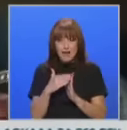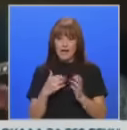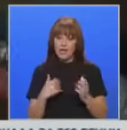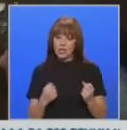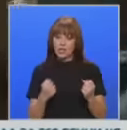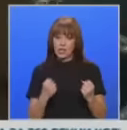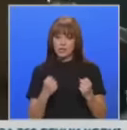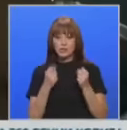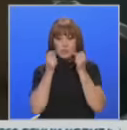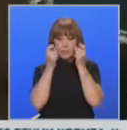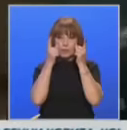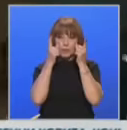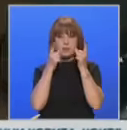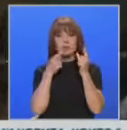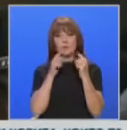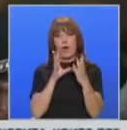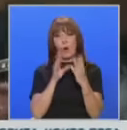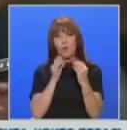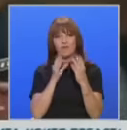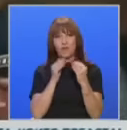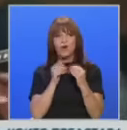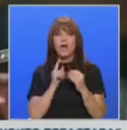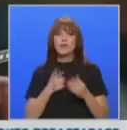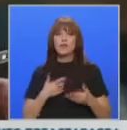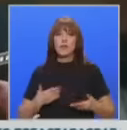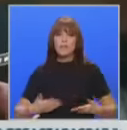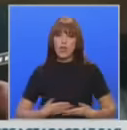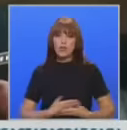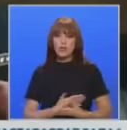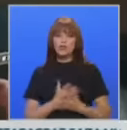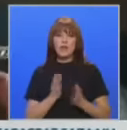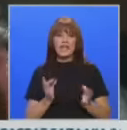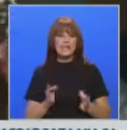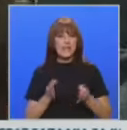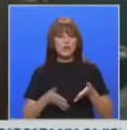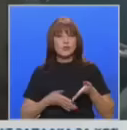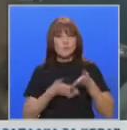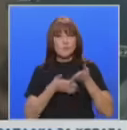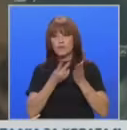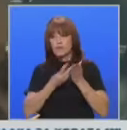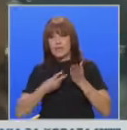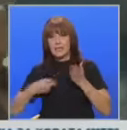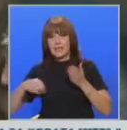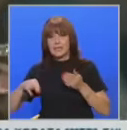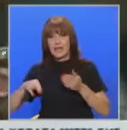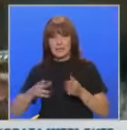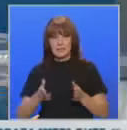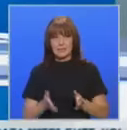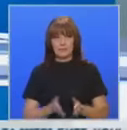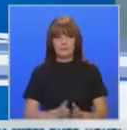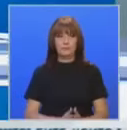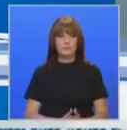се, буден съм и говоря. Но ще се нуждая от сериозна помощ, за да изляза.